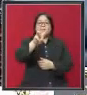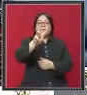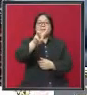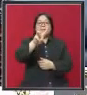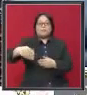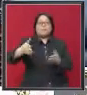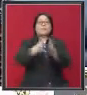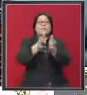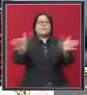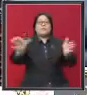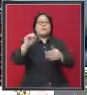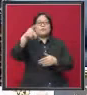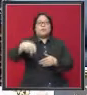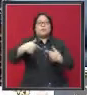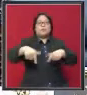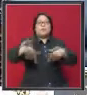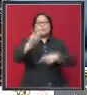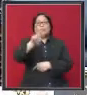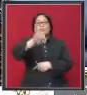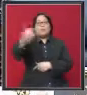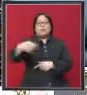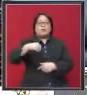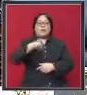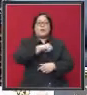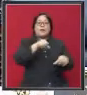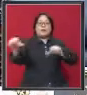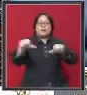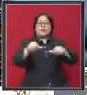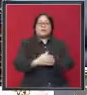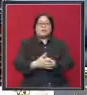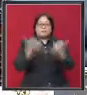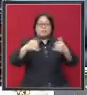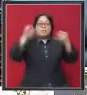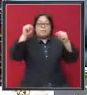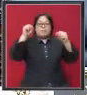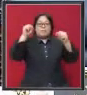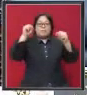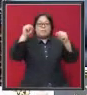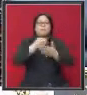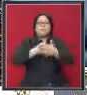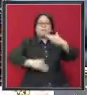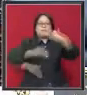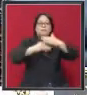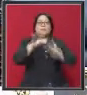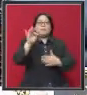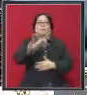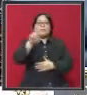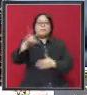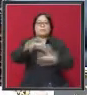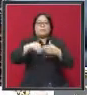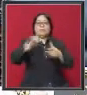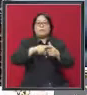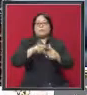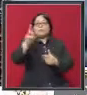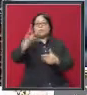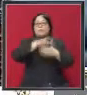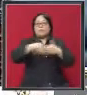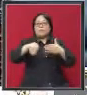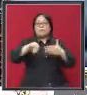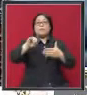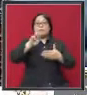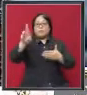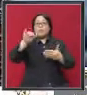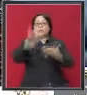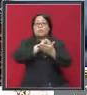mengumumkan skop kelayakan diperluas kepada 2 juta ahli yang aktif. Kini boleh mengeluarkan sehingga RM9,000 atau RM60,000 dari akaun